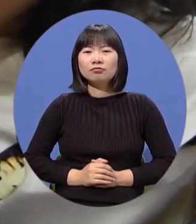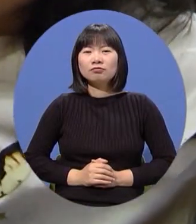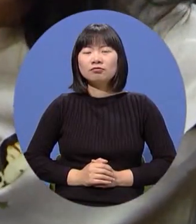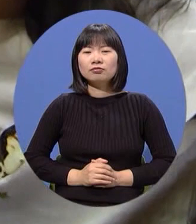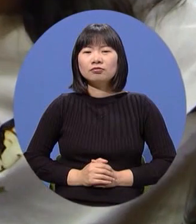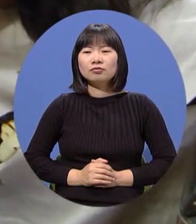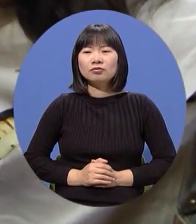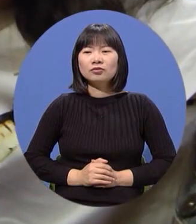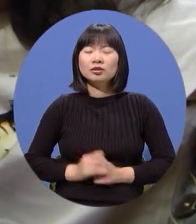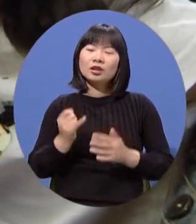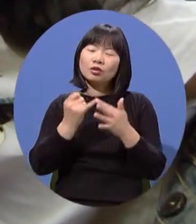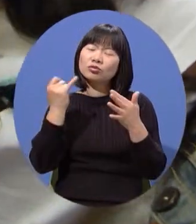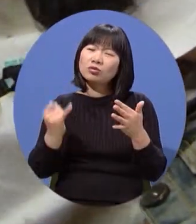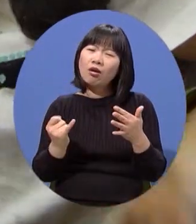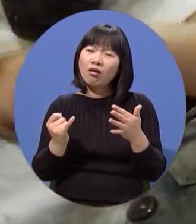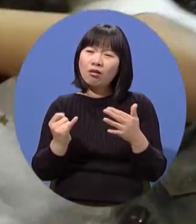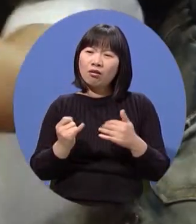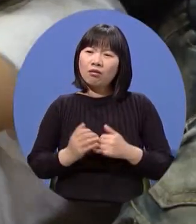안 무서워.